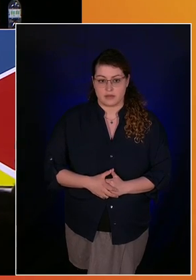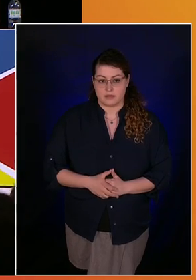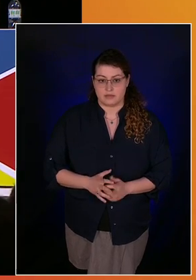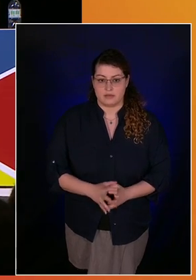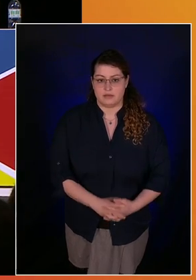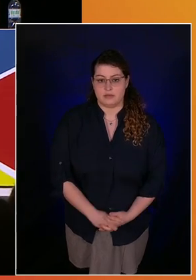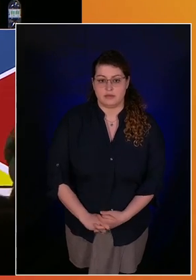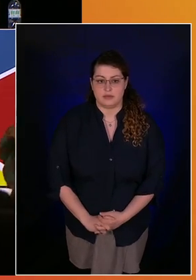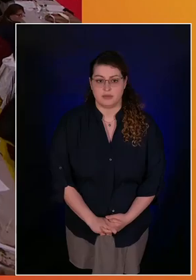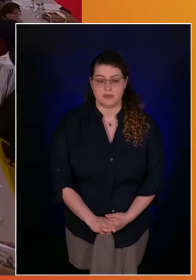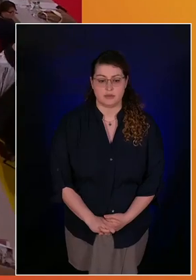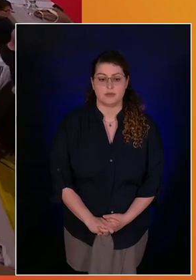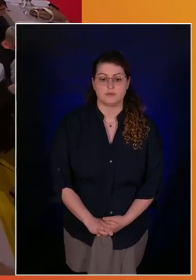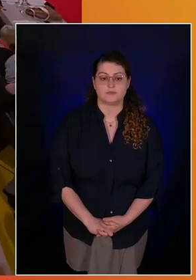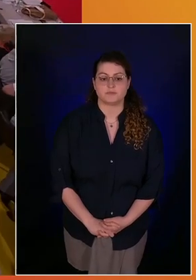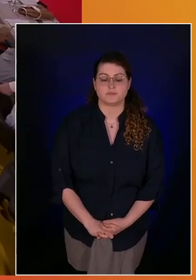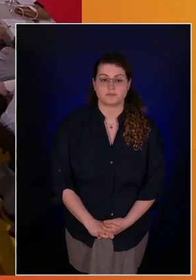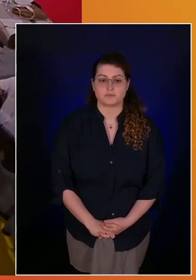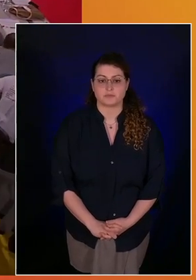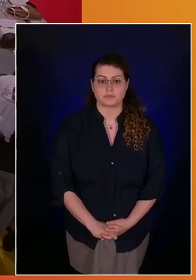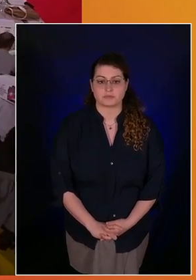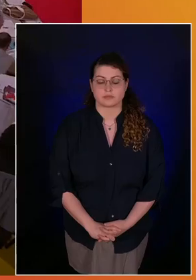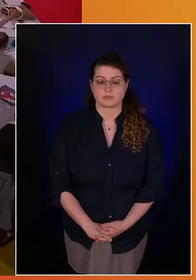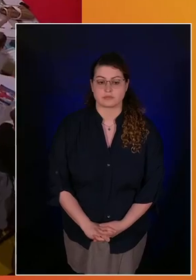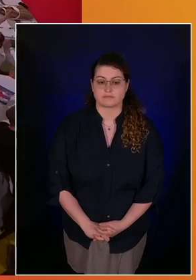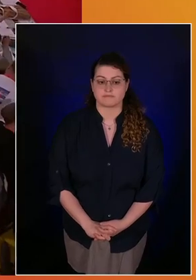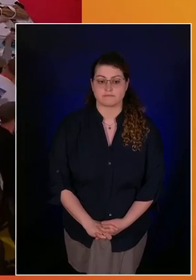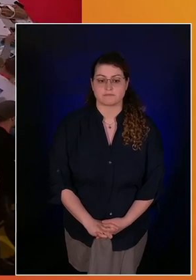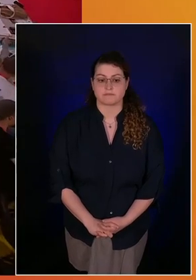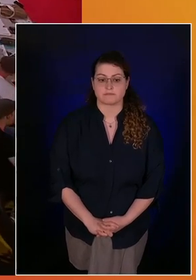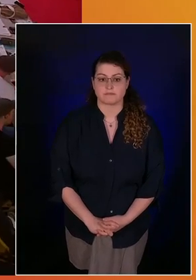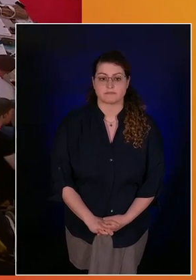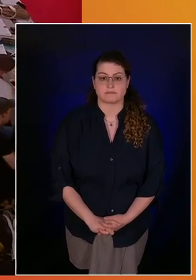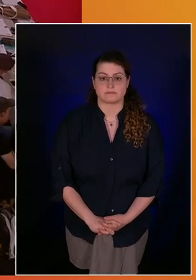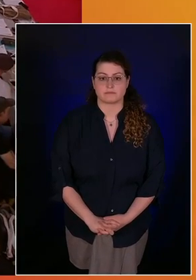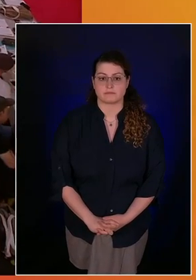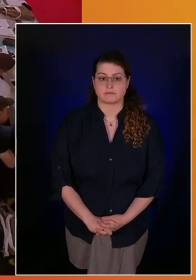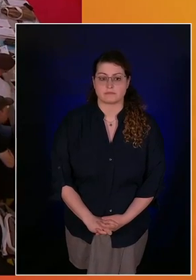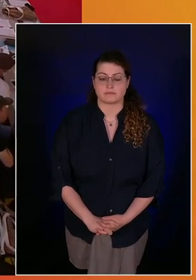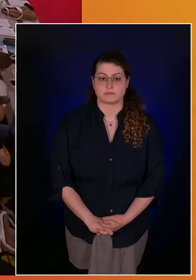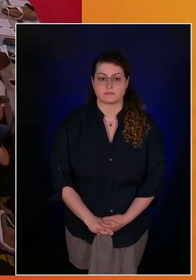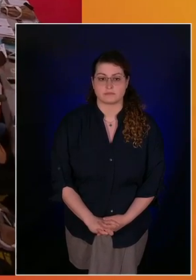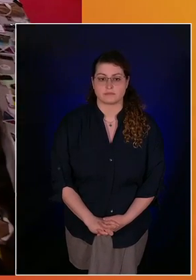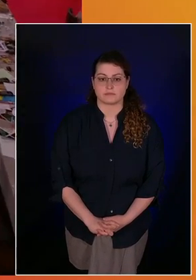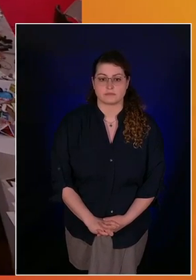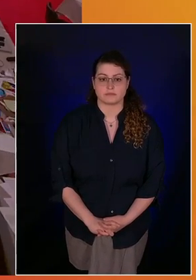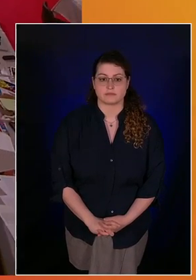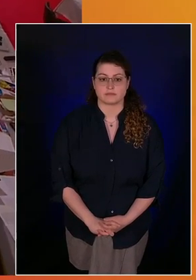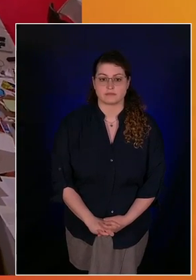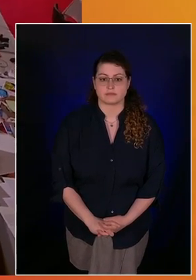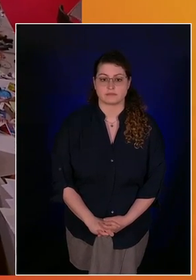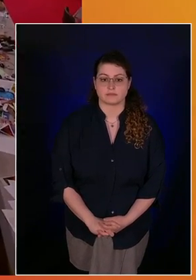les trucs he regarde et là je vais me faire RER hein je vais me faire RER là pas all